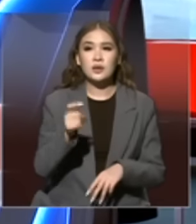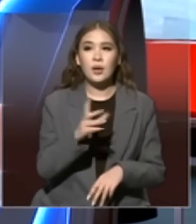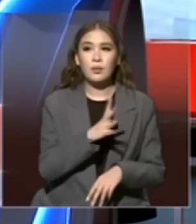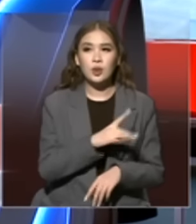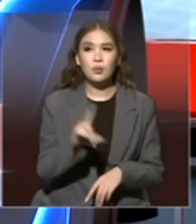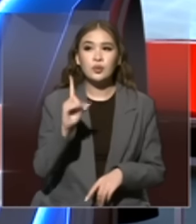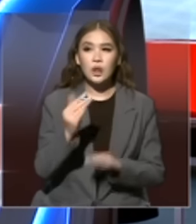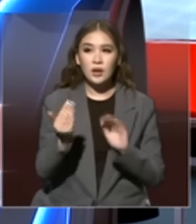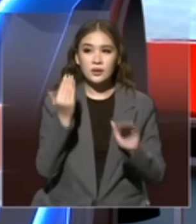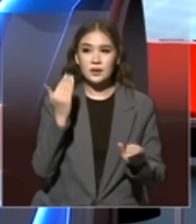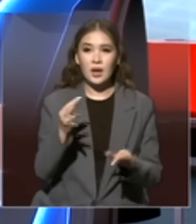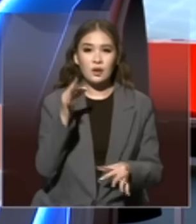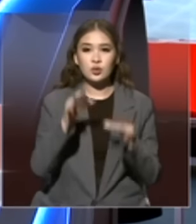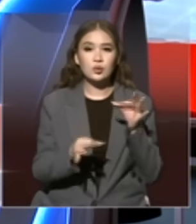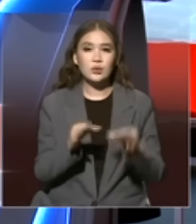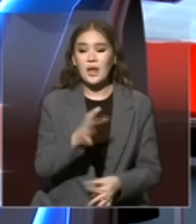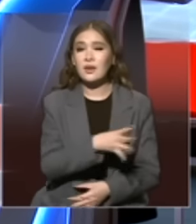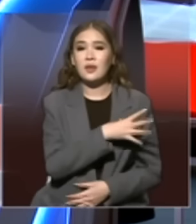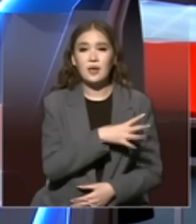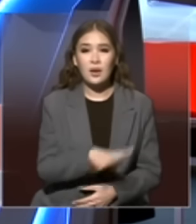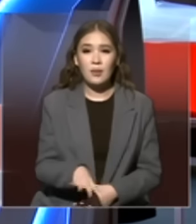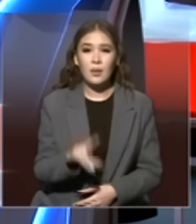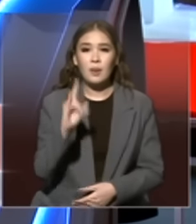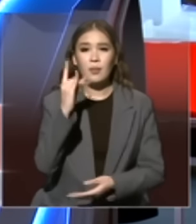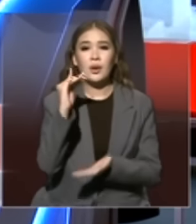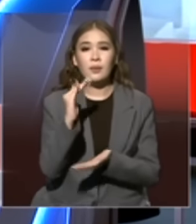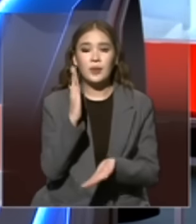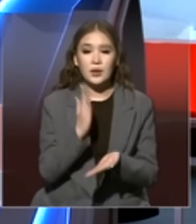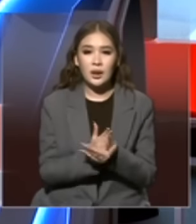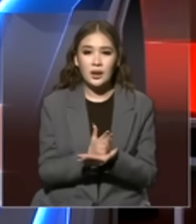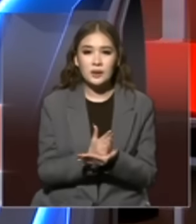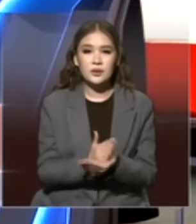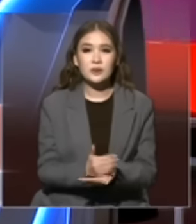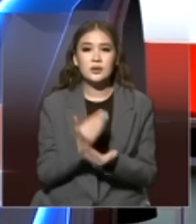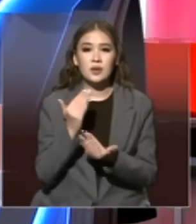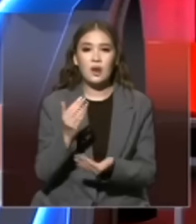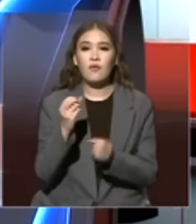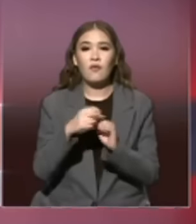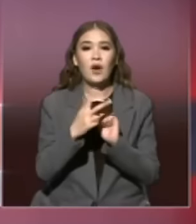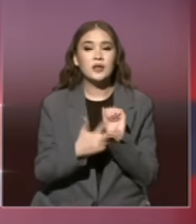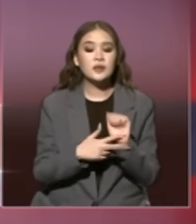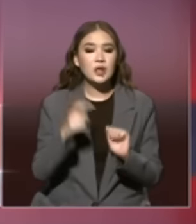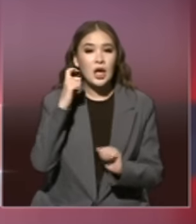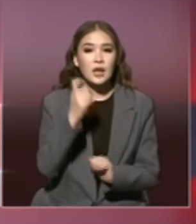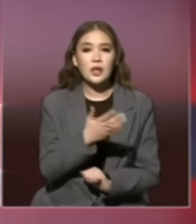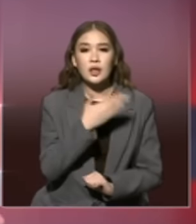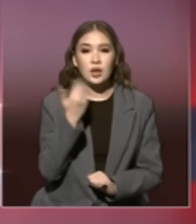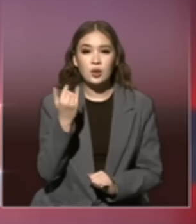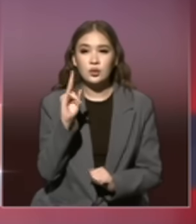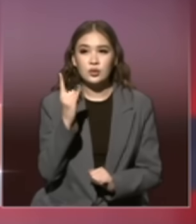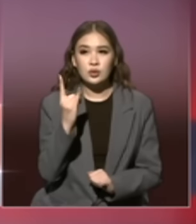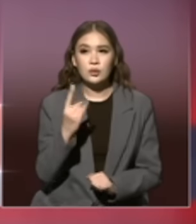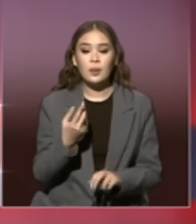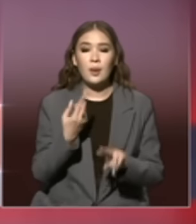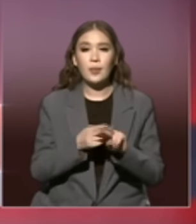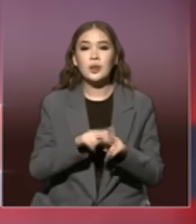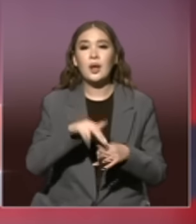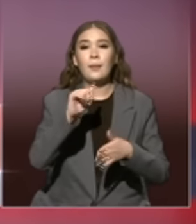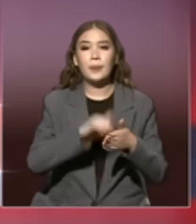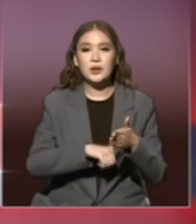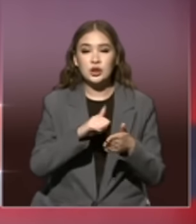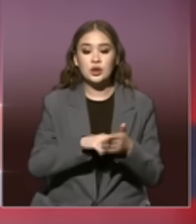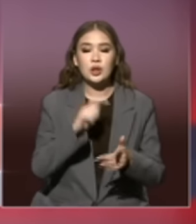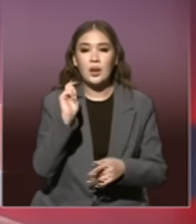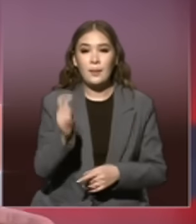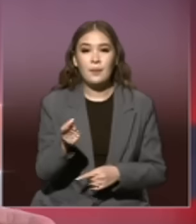кісі оған дейін сотталмаған. Бала кішкентай, баласы бар. Кәмелеттік жасқа толмаған. Кәмелеттік жасқа толмаған. Сол себептен осындай жаза